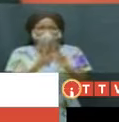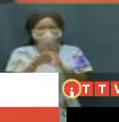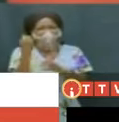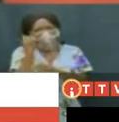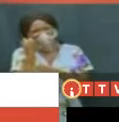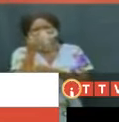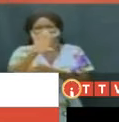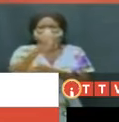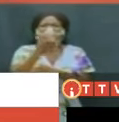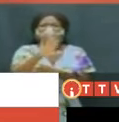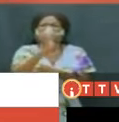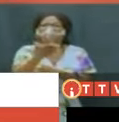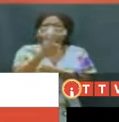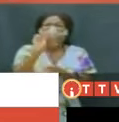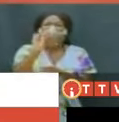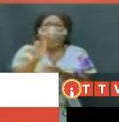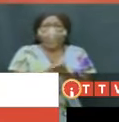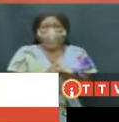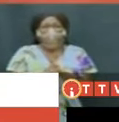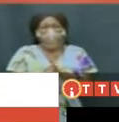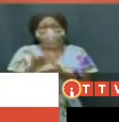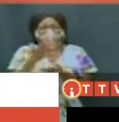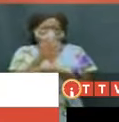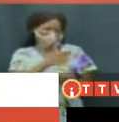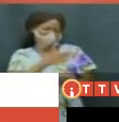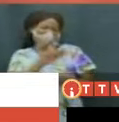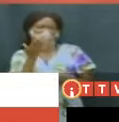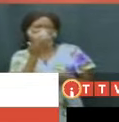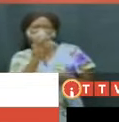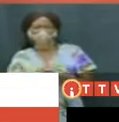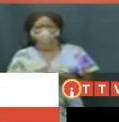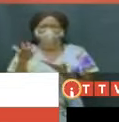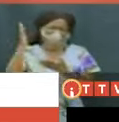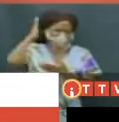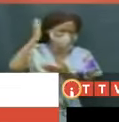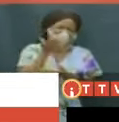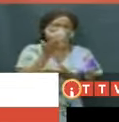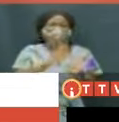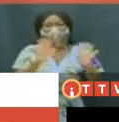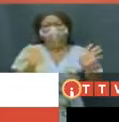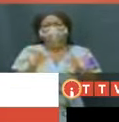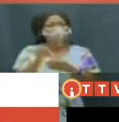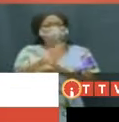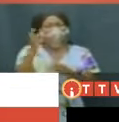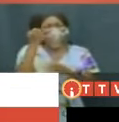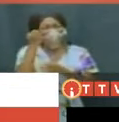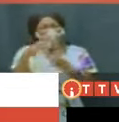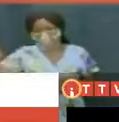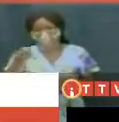kudwala nomo mwinaso kumapitiza kukhangati pandipweteka or something sakhala kunena kuti mpakana mayo mayo